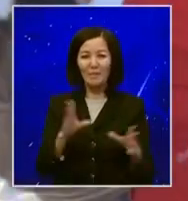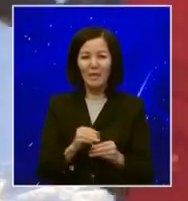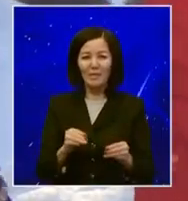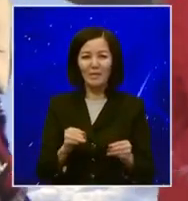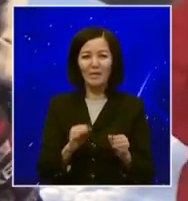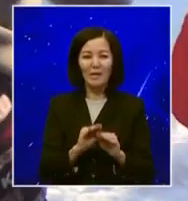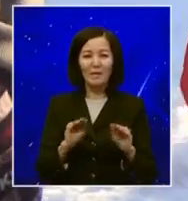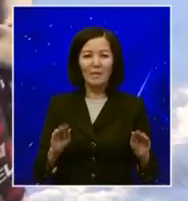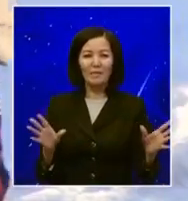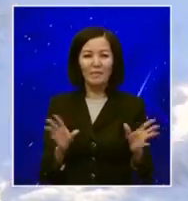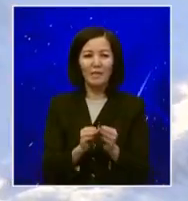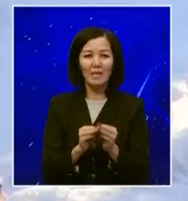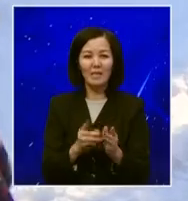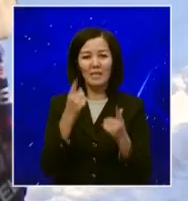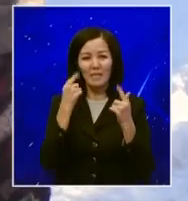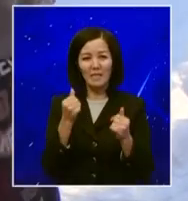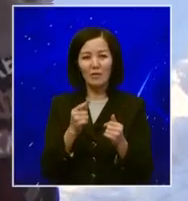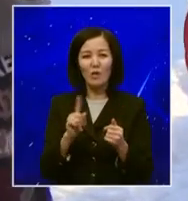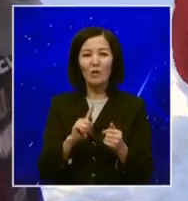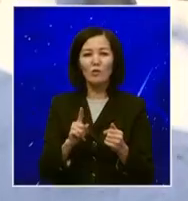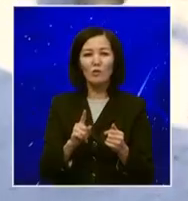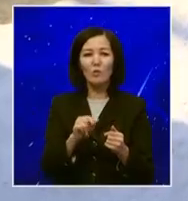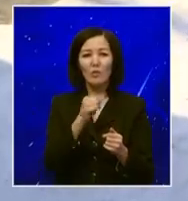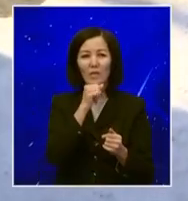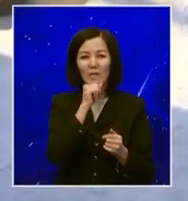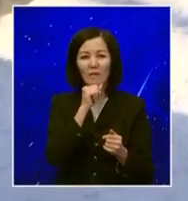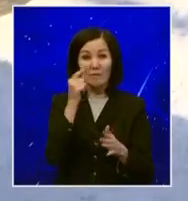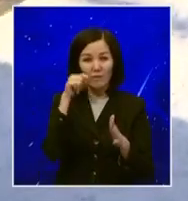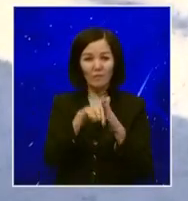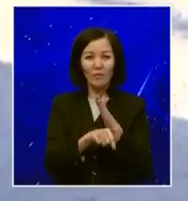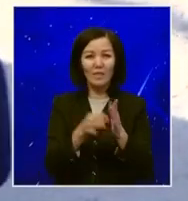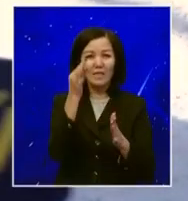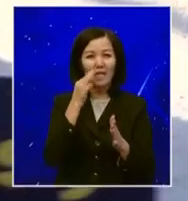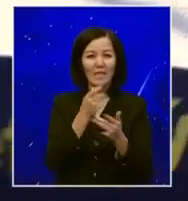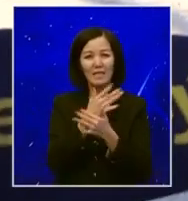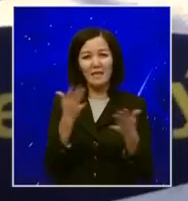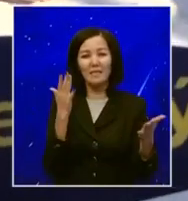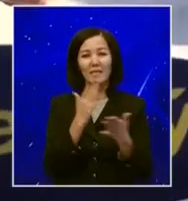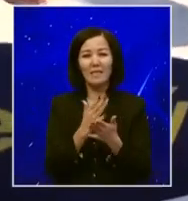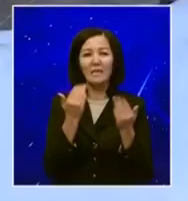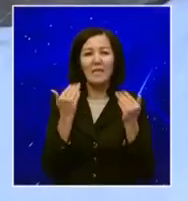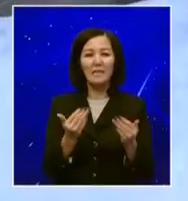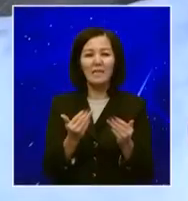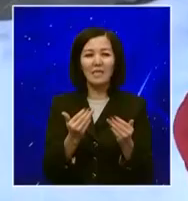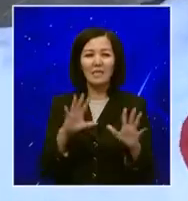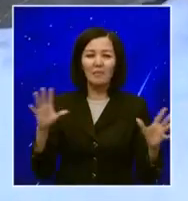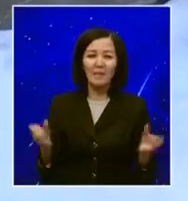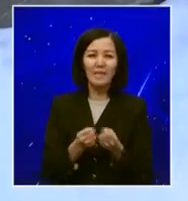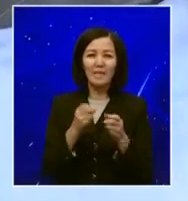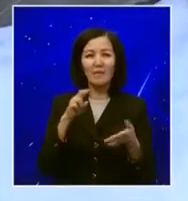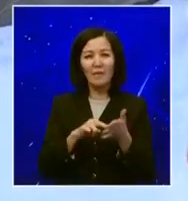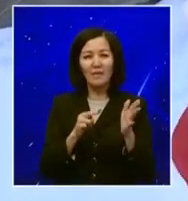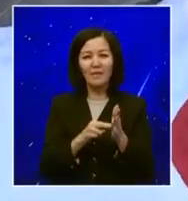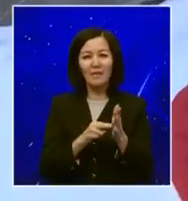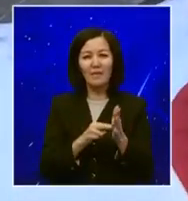братишку и сестренку. Они знают, у Деда Мороза в мешке всегда полно разных сладостей. Вся загвоздка в том, что спасатели планировали